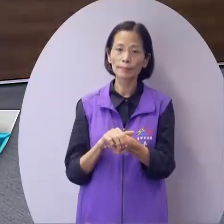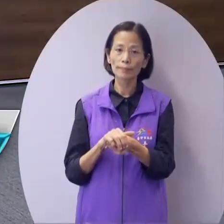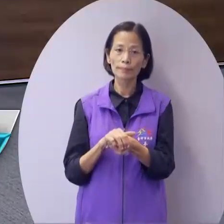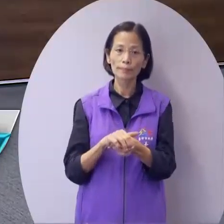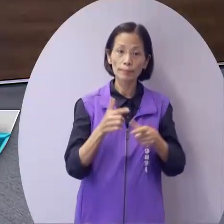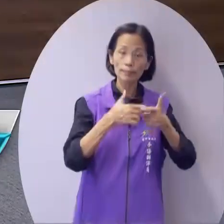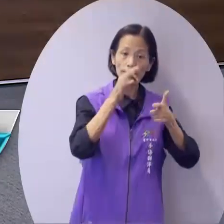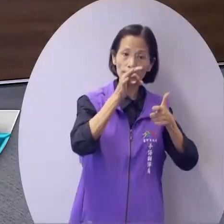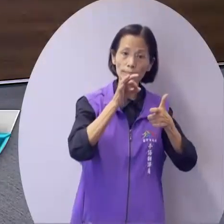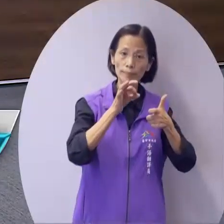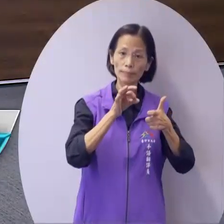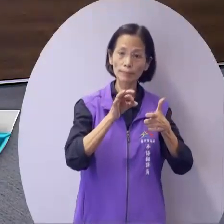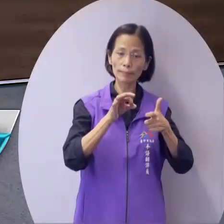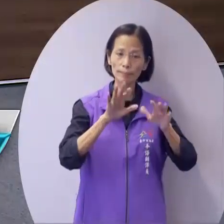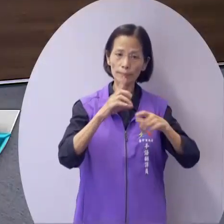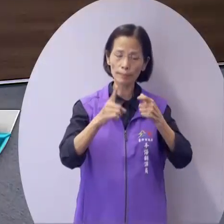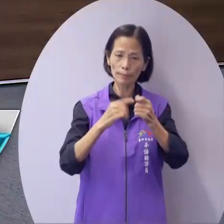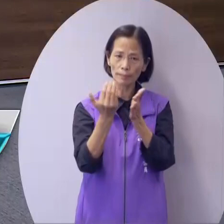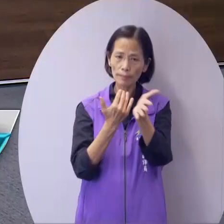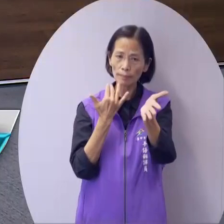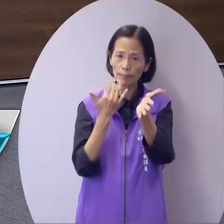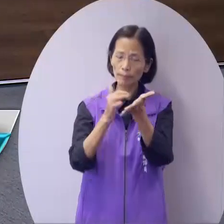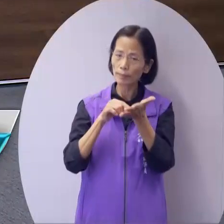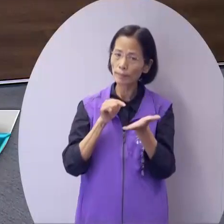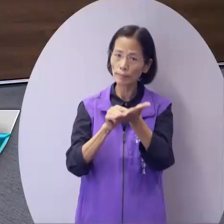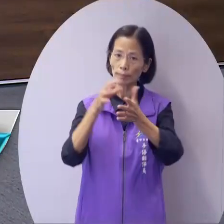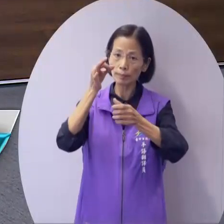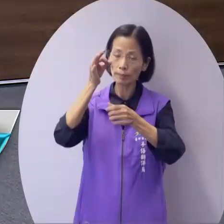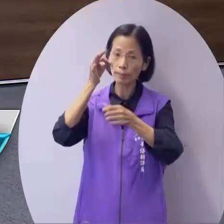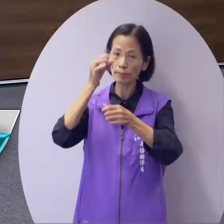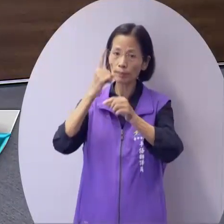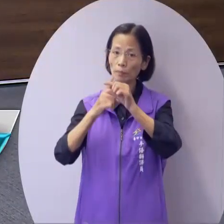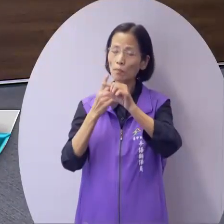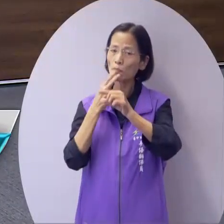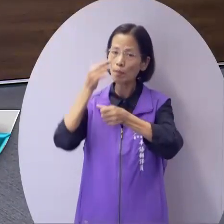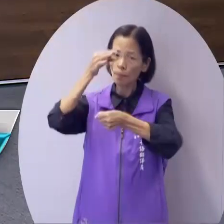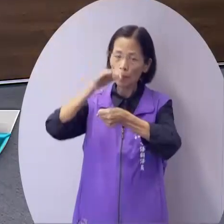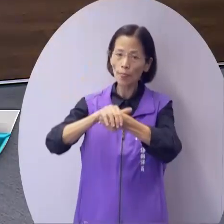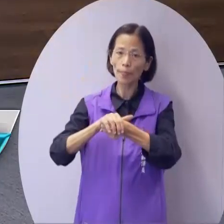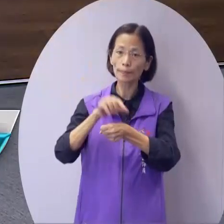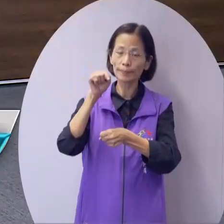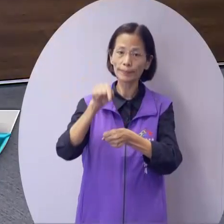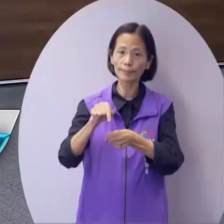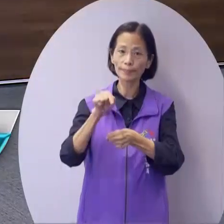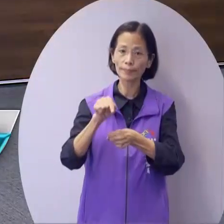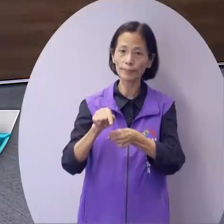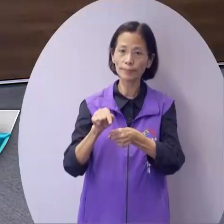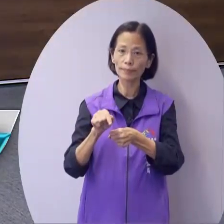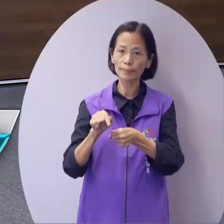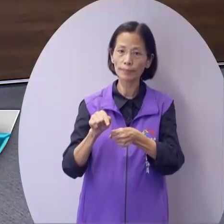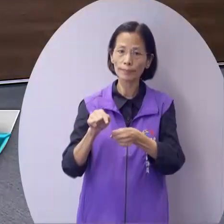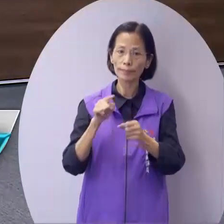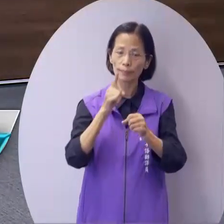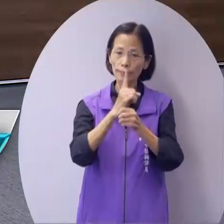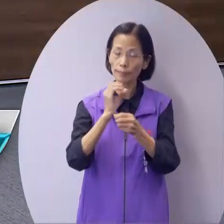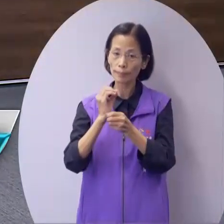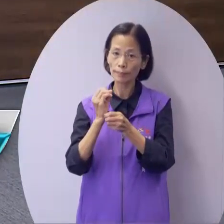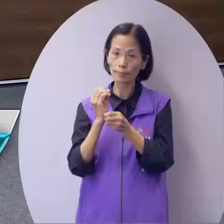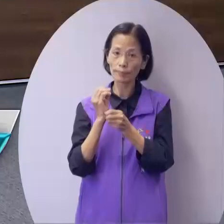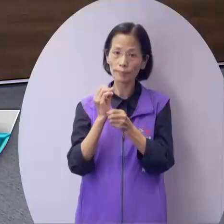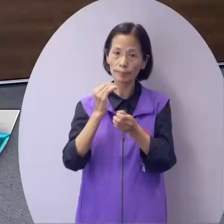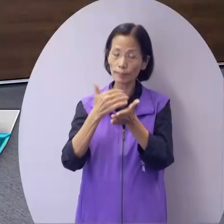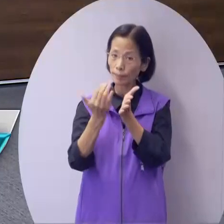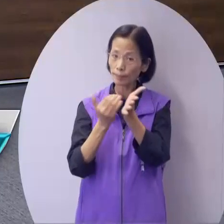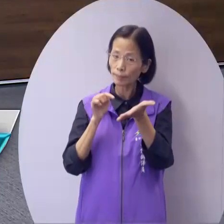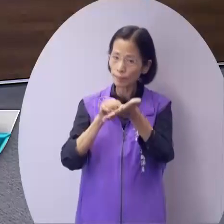府的配合款已经纳在今年度预算里面。那因为中央的补助款的部分还未及纳入110年的预